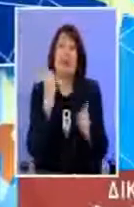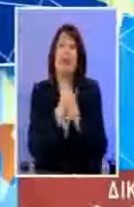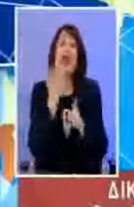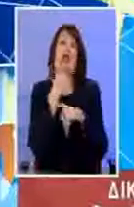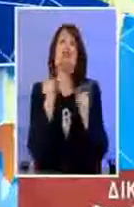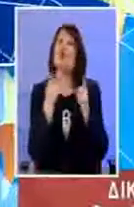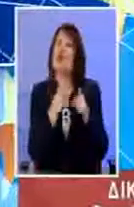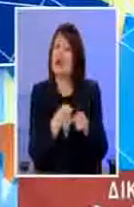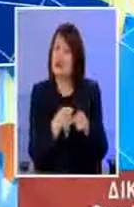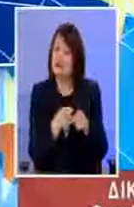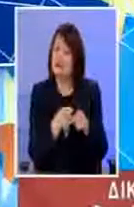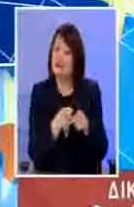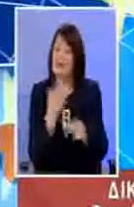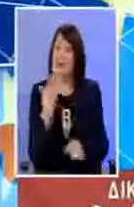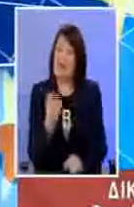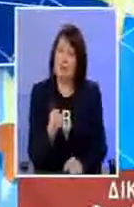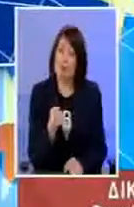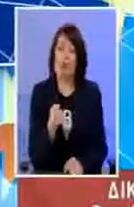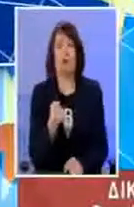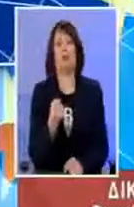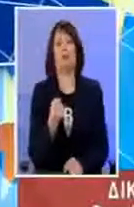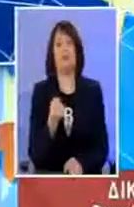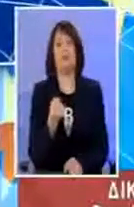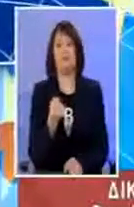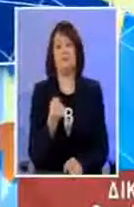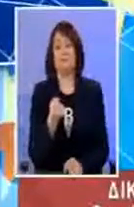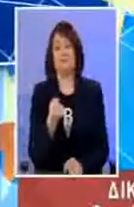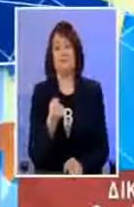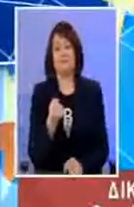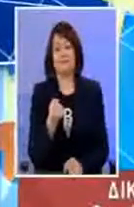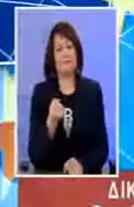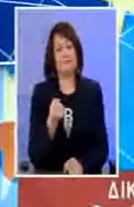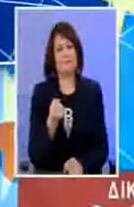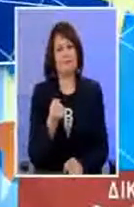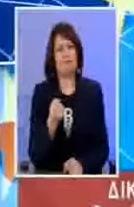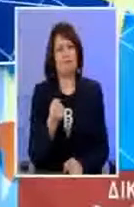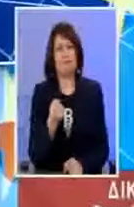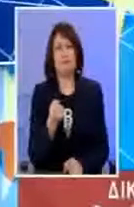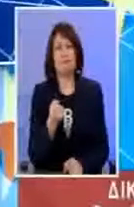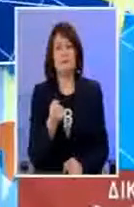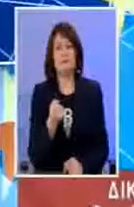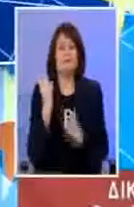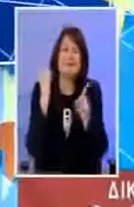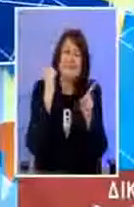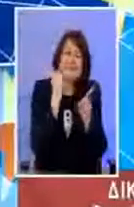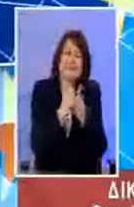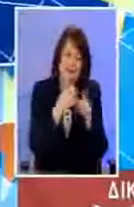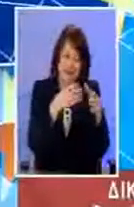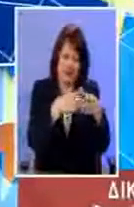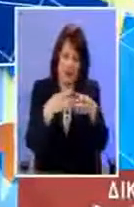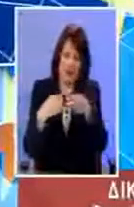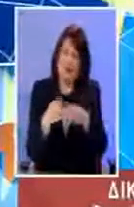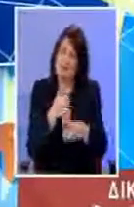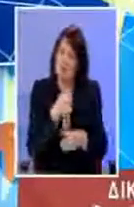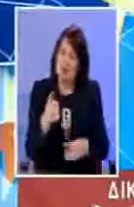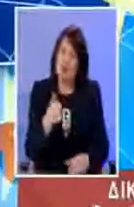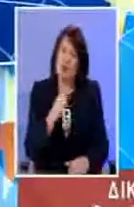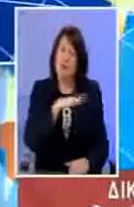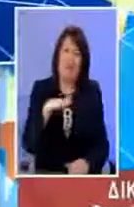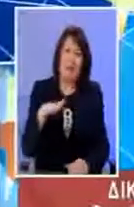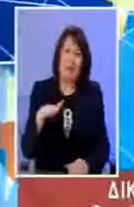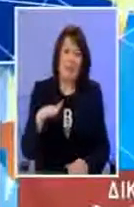σχολεία έχουν σταματήσει να υφίστανται ως έννοιες. Υπάρχουν σε πολύ ειδικές κατηγορίες. Και τα παιδιά αυτά